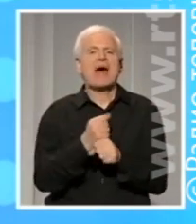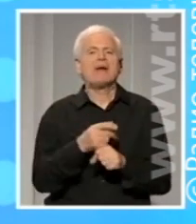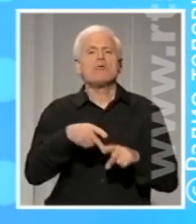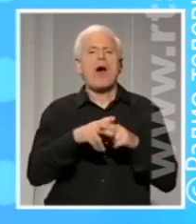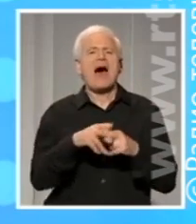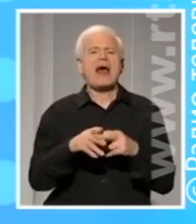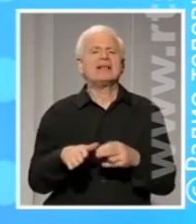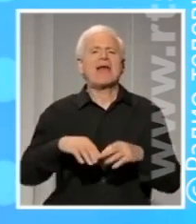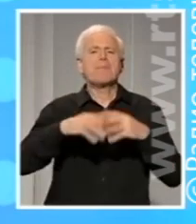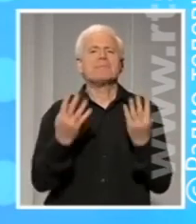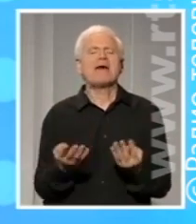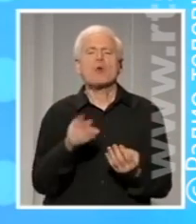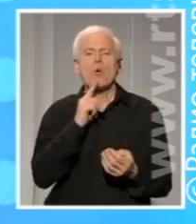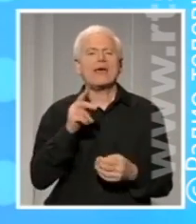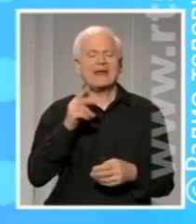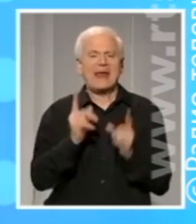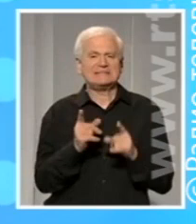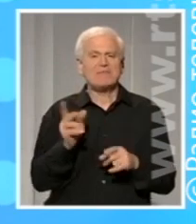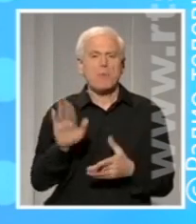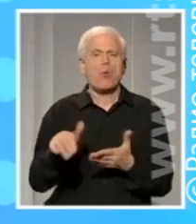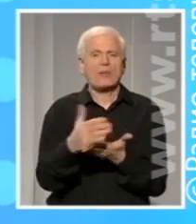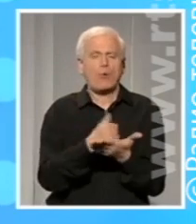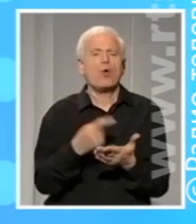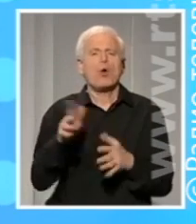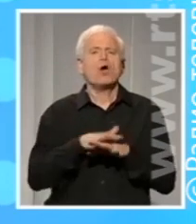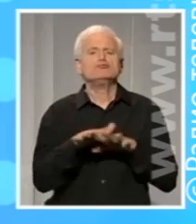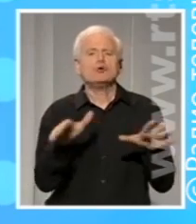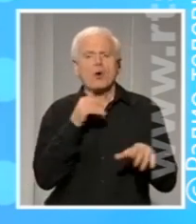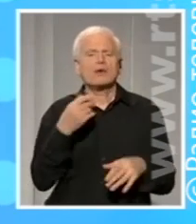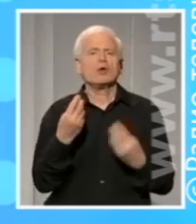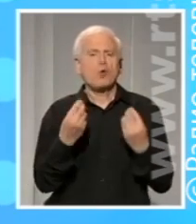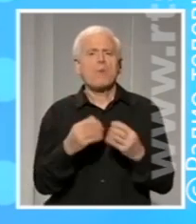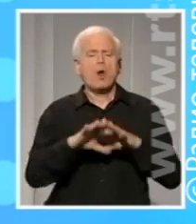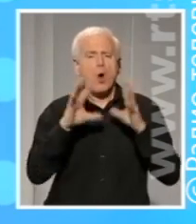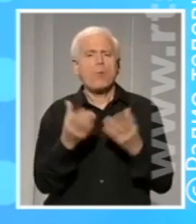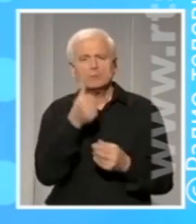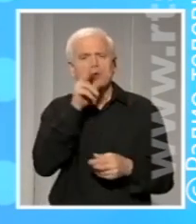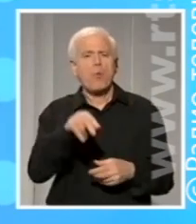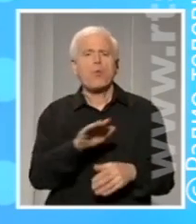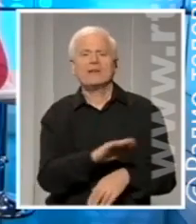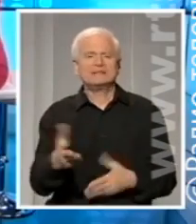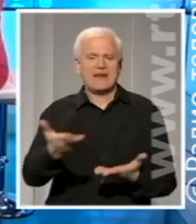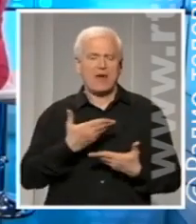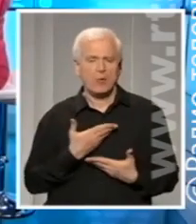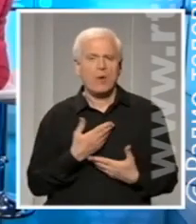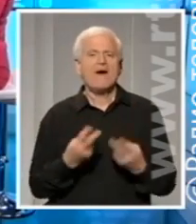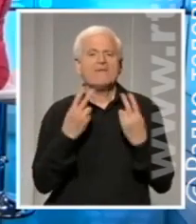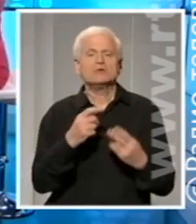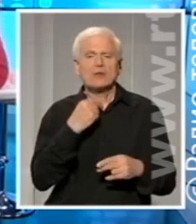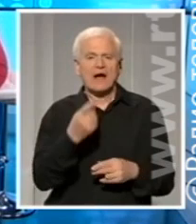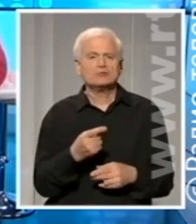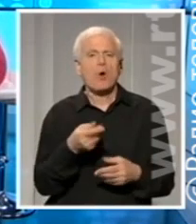koje nastavnici mogu da koriste. I to je već jedan širok, vrlo kreativan i velik obim onoga što će deca moći da dobiju. Važno je da kažemo